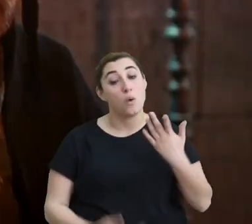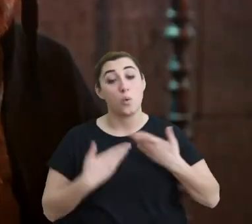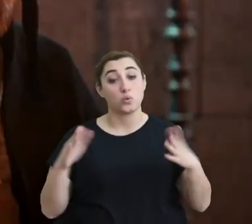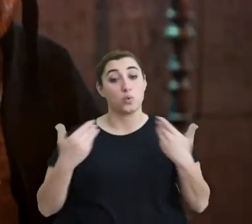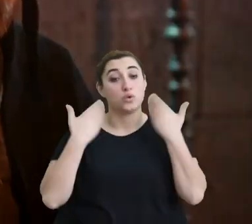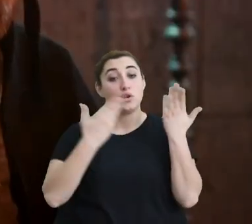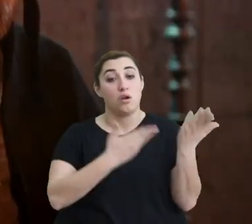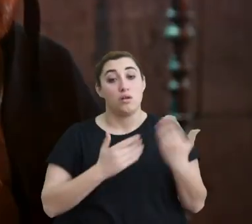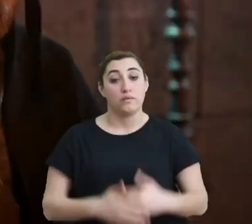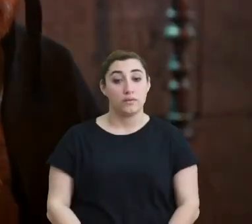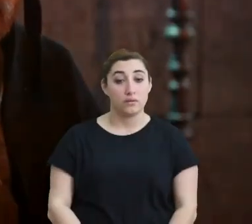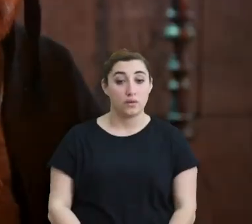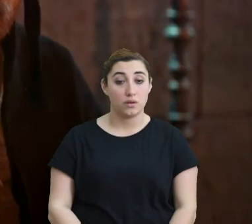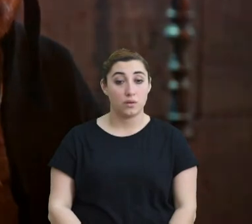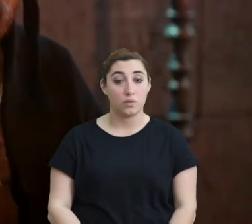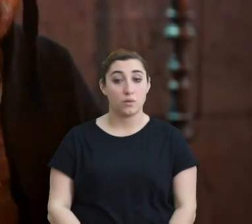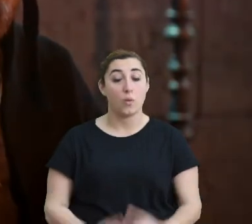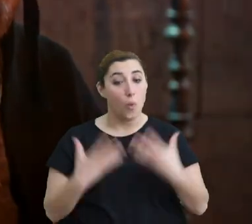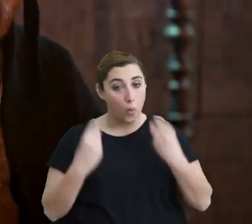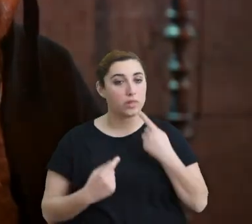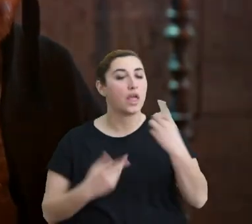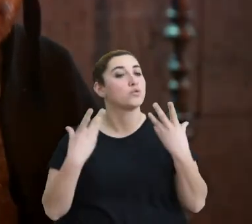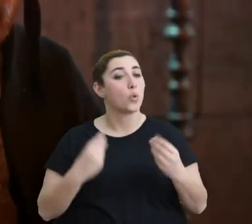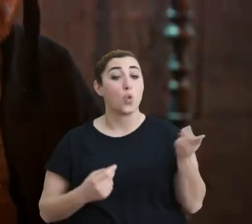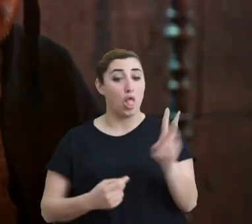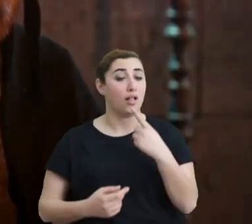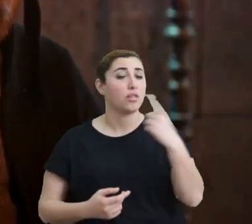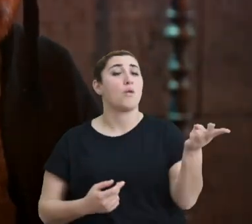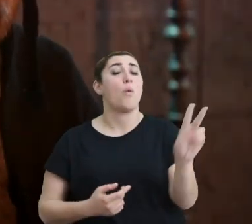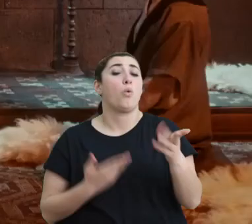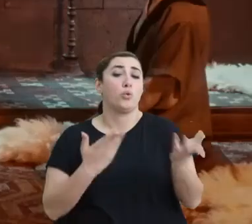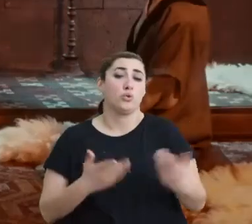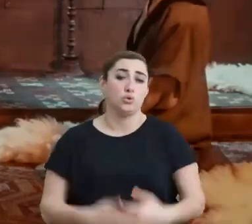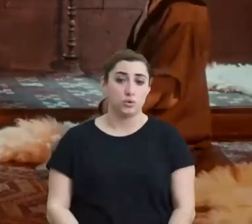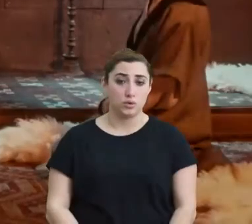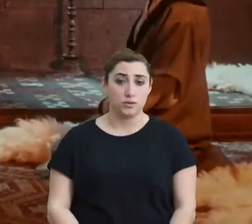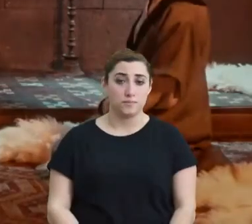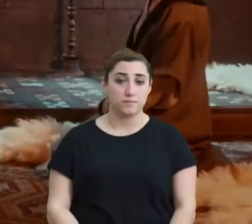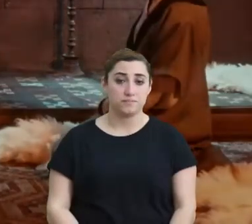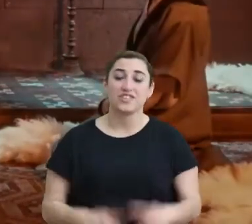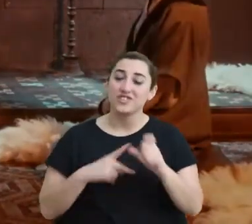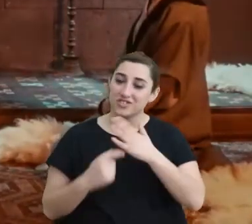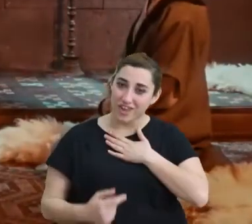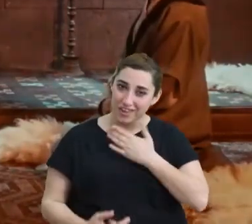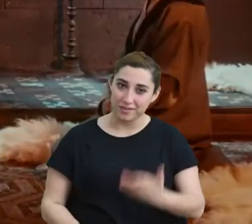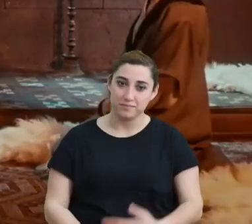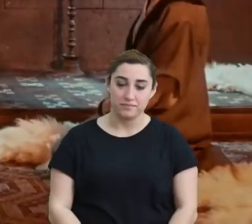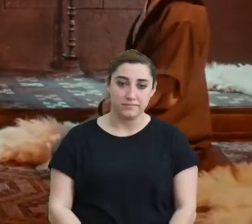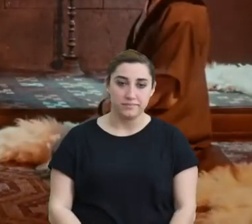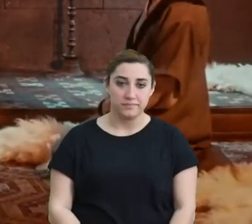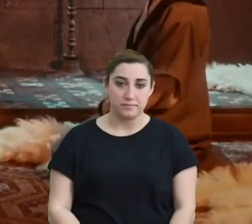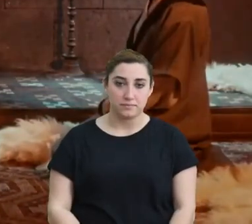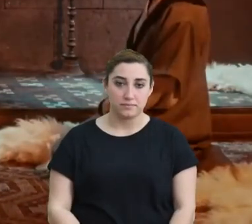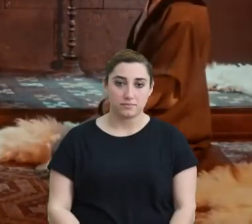Koskoca kadı. Ol der olur, öl der ölür. Şeyhim. Avucunu göğsüne